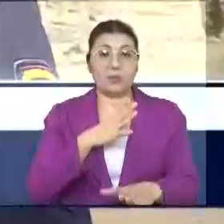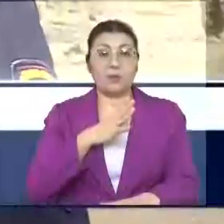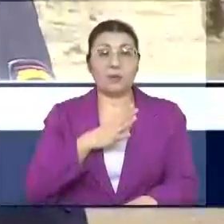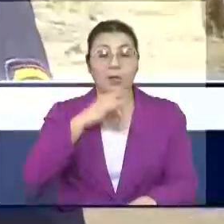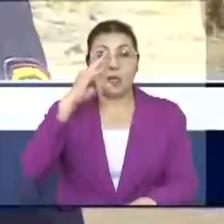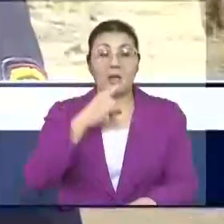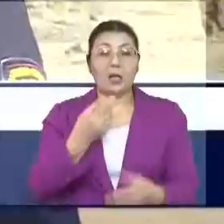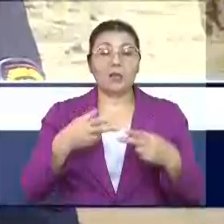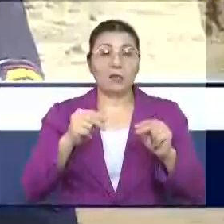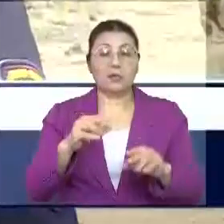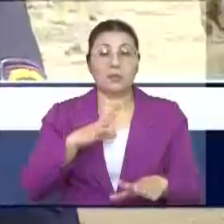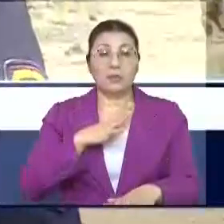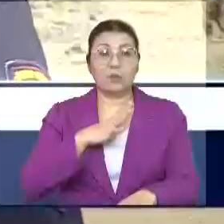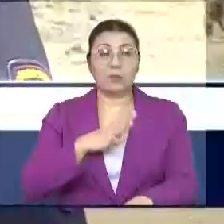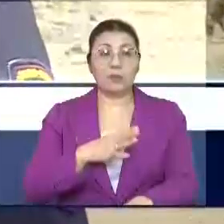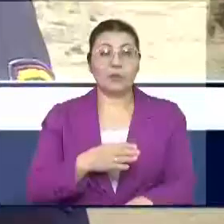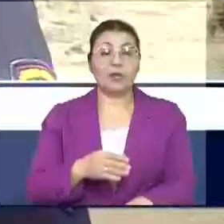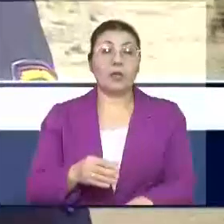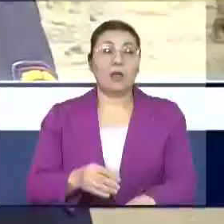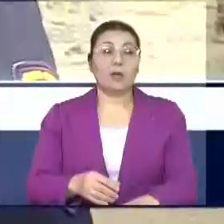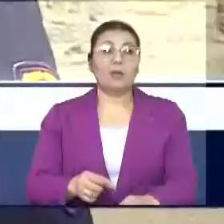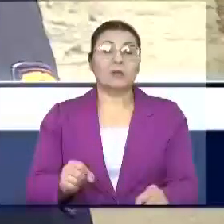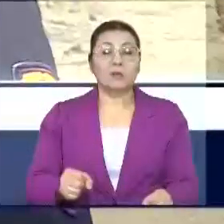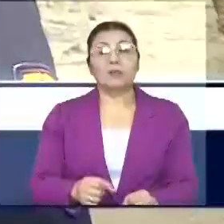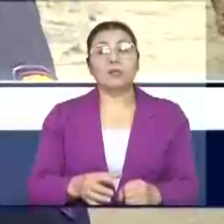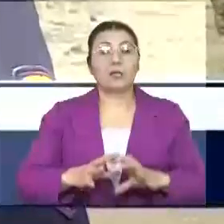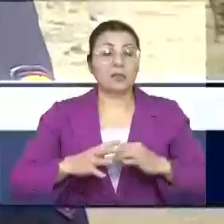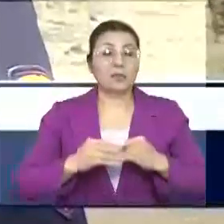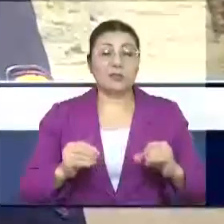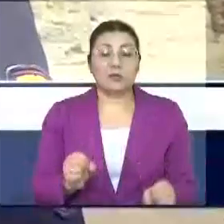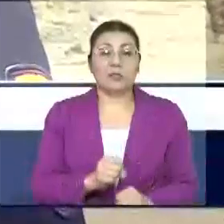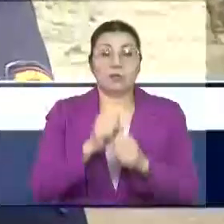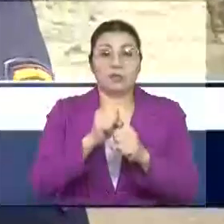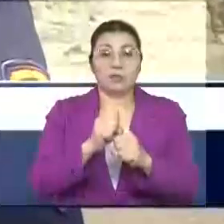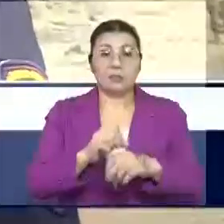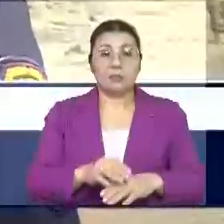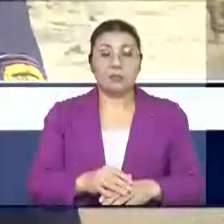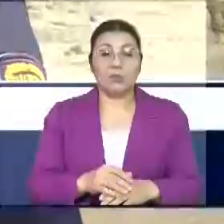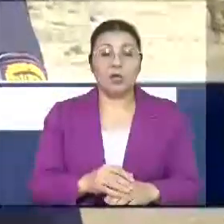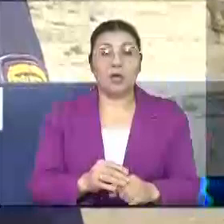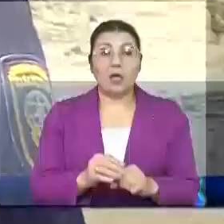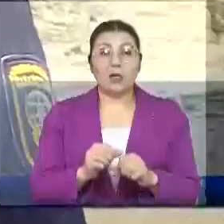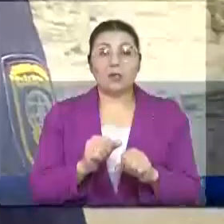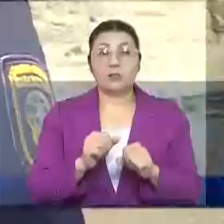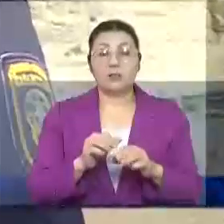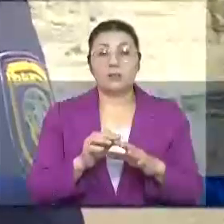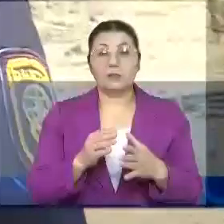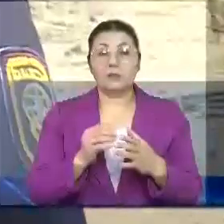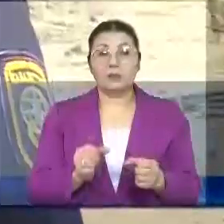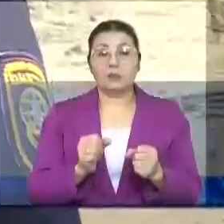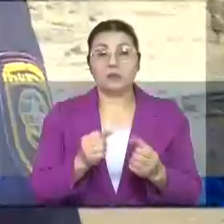Қазақстанның қай жерінде болса да осындай жер сілкінісі төтенше жағдай болғанда бірінші кезекте шығатын жаңағыдай 127 адам,